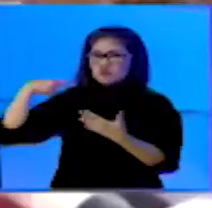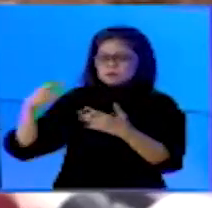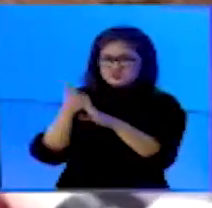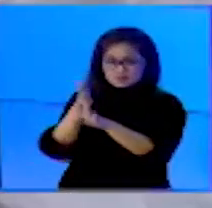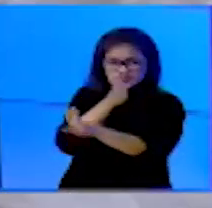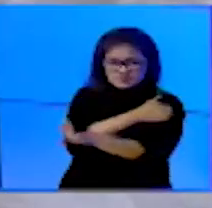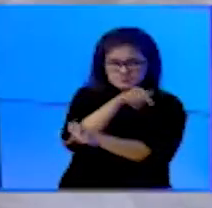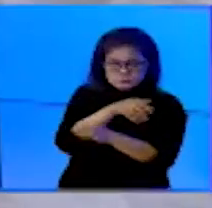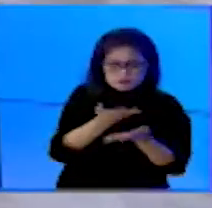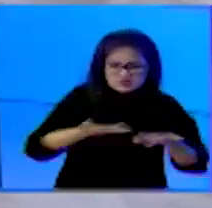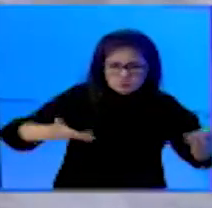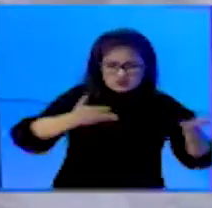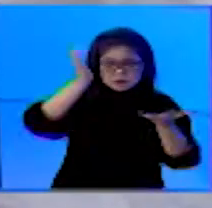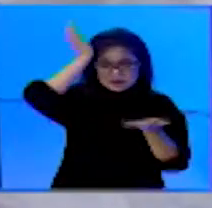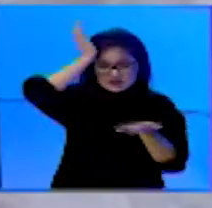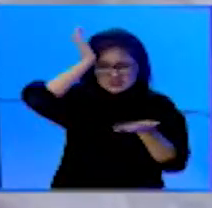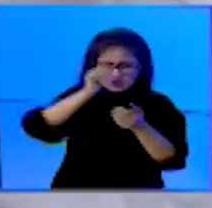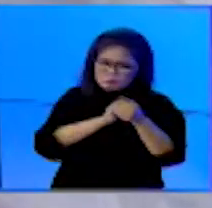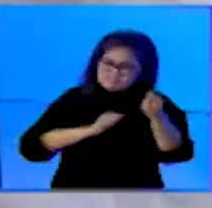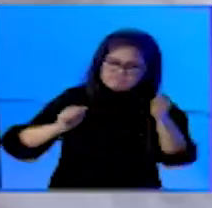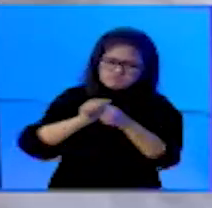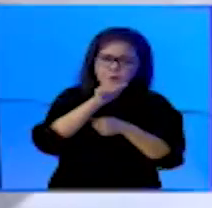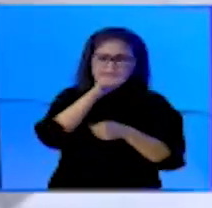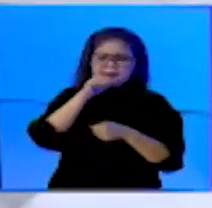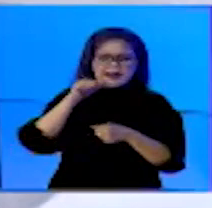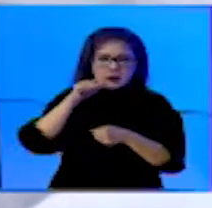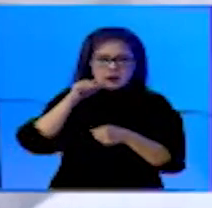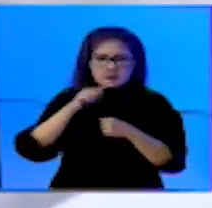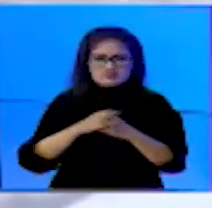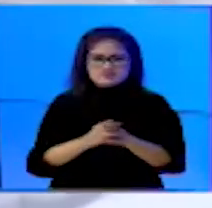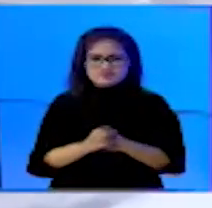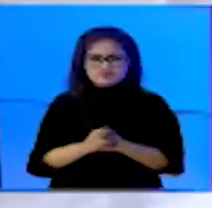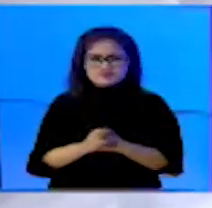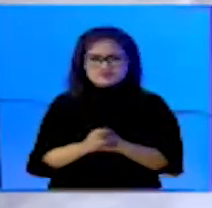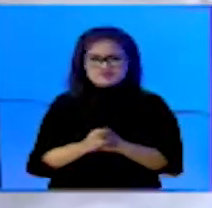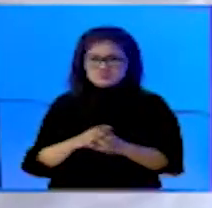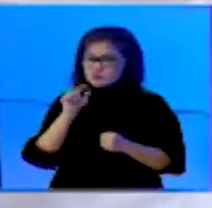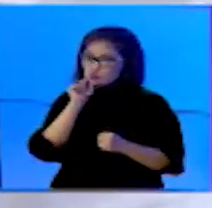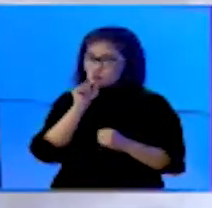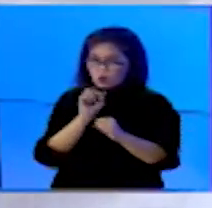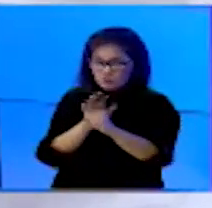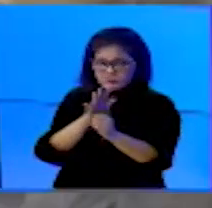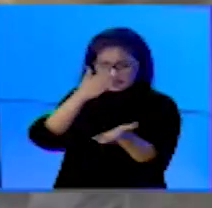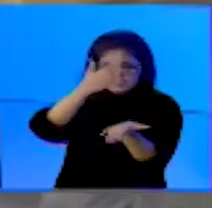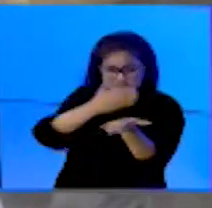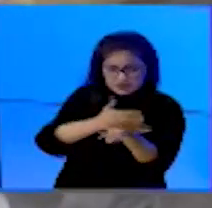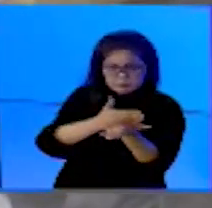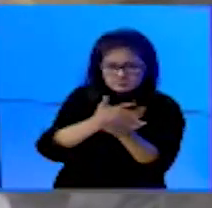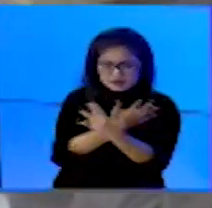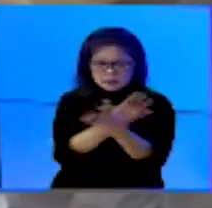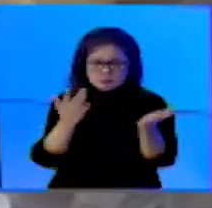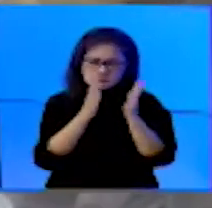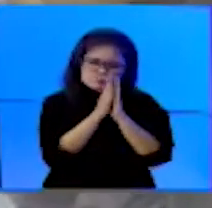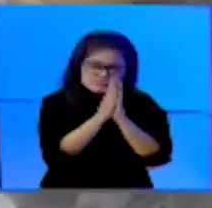zona hijau kini menjadi zona merah kvinna intim Hai untuk memutus rantai penyebaran virus korona warga diminta untuk Selalu